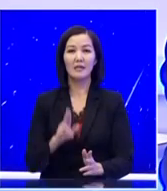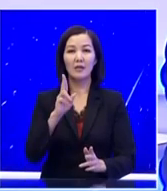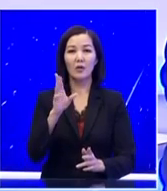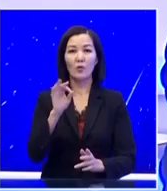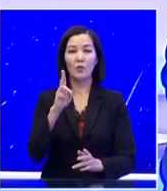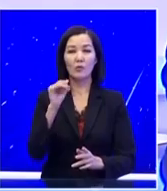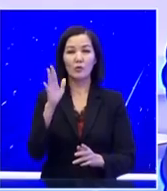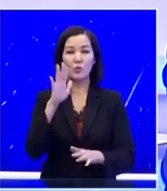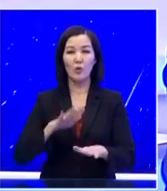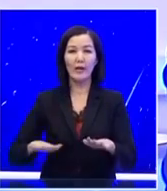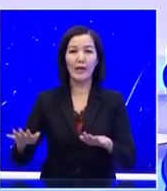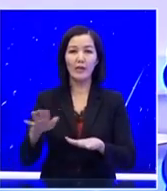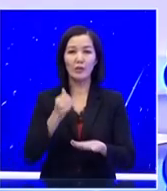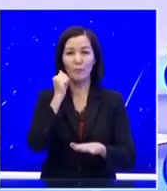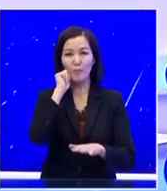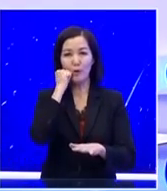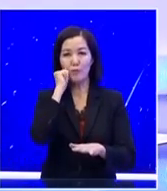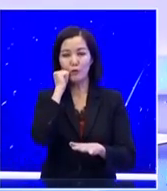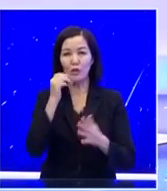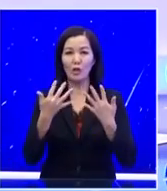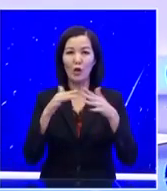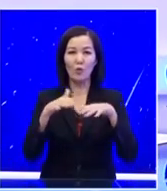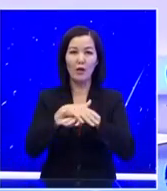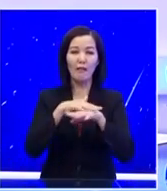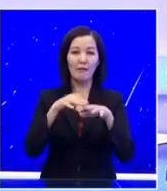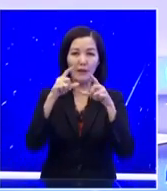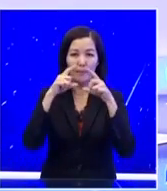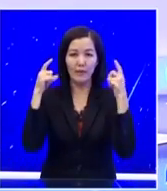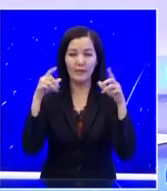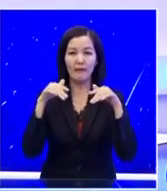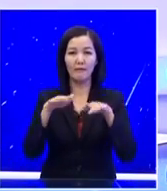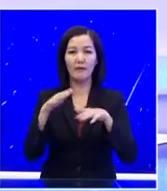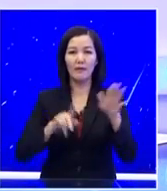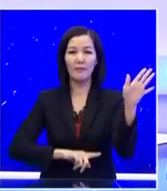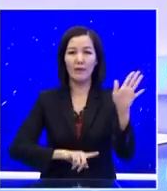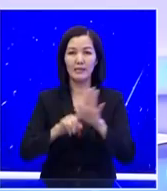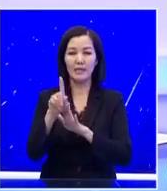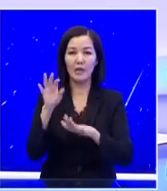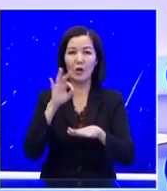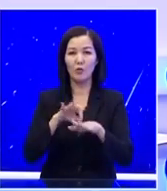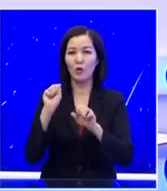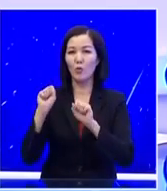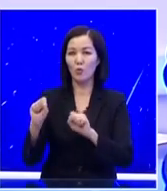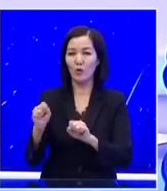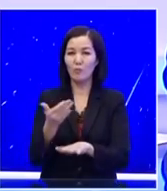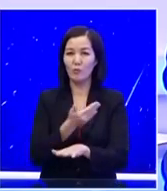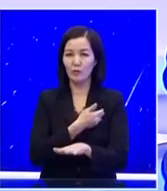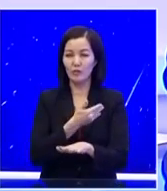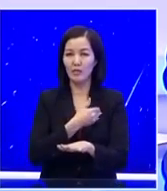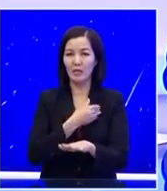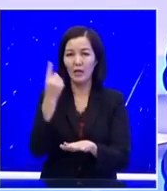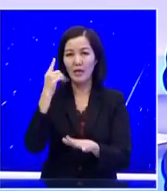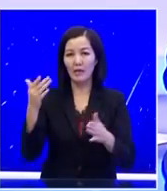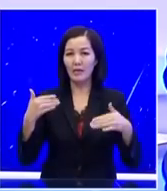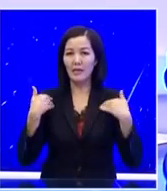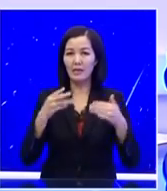Іздегенге сұраған көксулық әжелер ауылдастарына маска тіге бастады. Ақ тілегіміз, ақ бетпердеміз қауіптен қорған болсын дейді. Игі идея Мұсабек